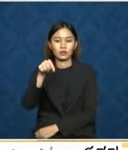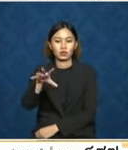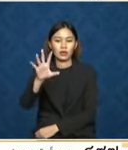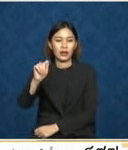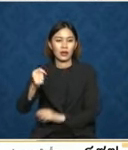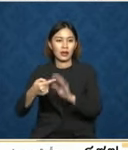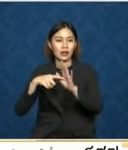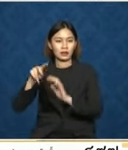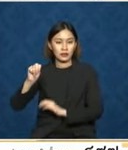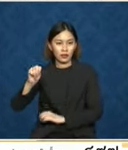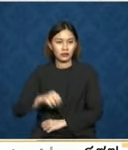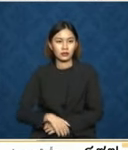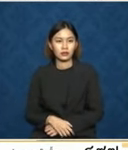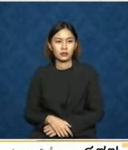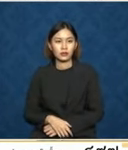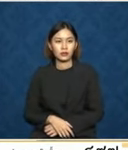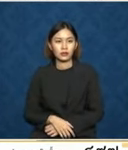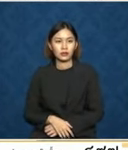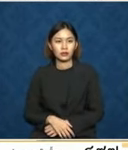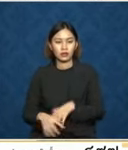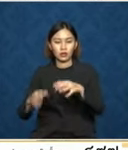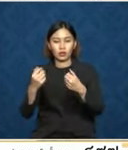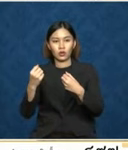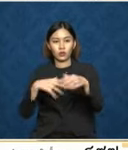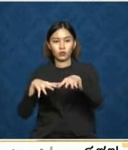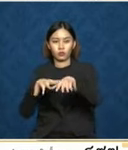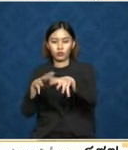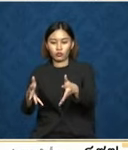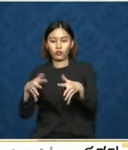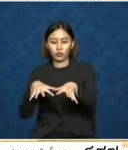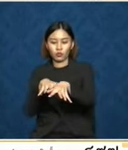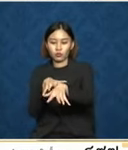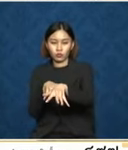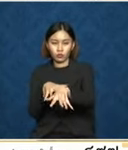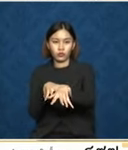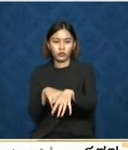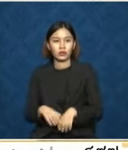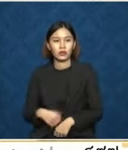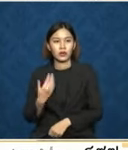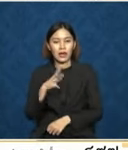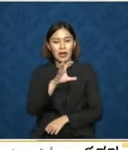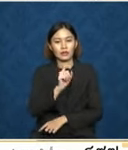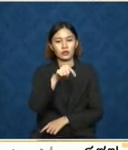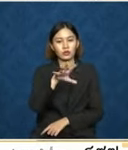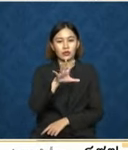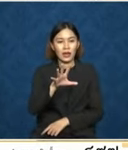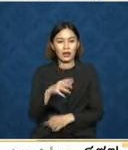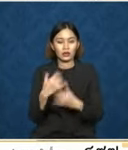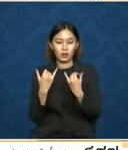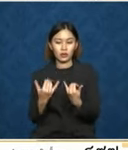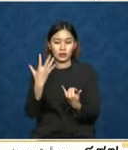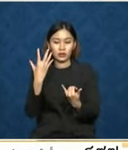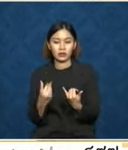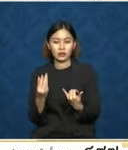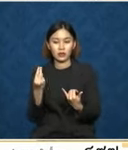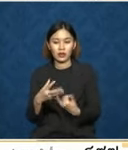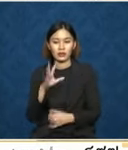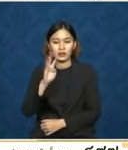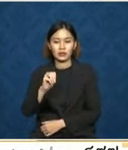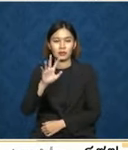ตันรถบรรทุกกึ่งพ่วง 6เพลาเดิมบรรทุกได้50.5ตันปัจจุบันเหลือ